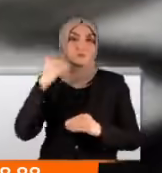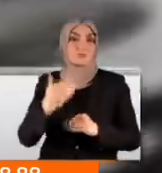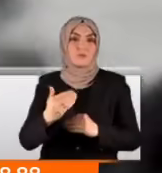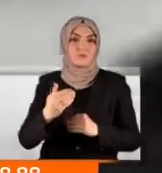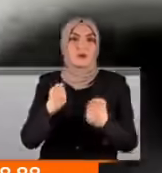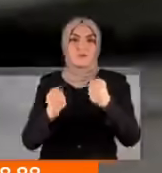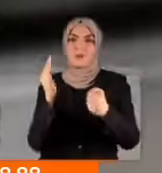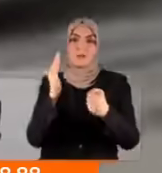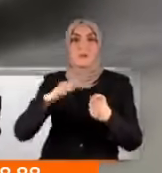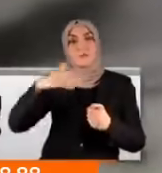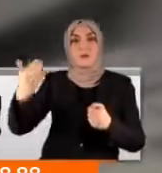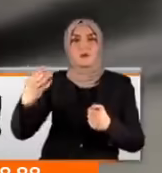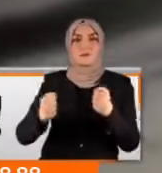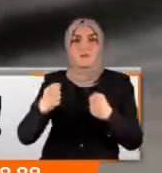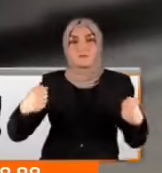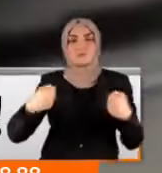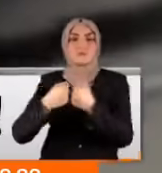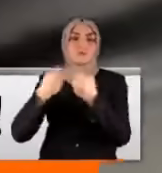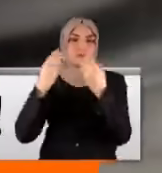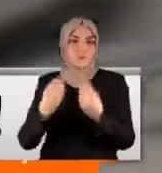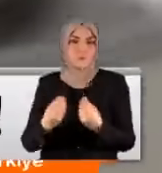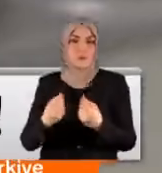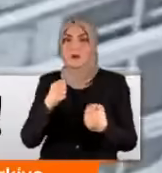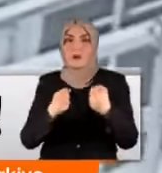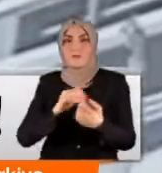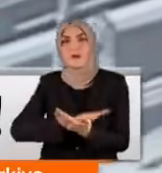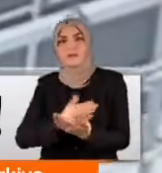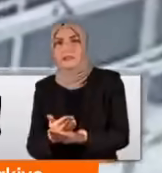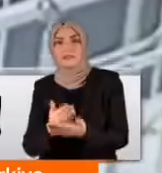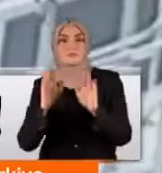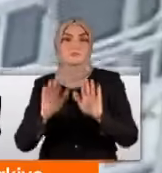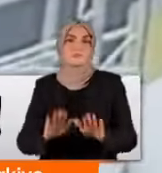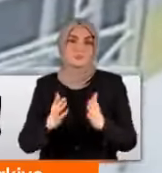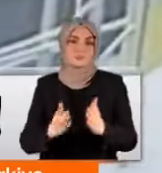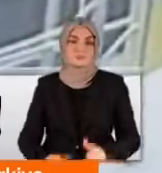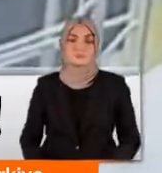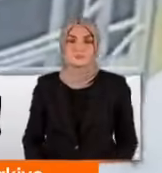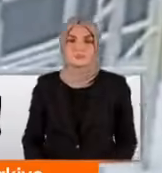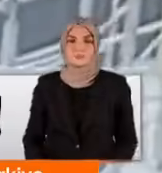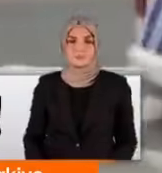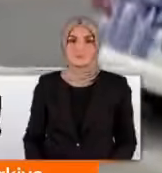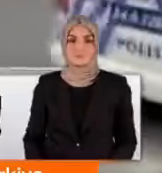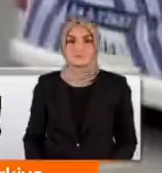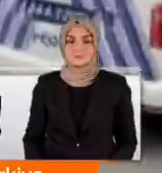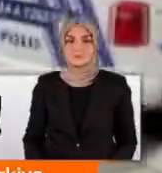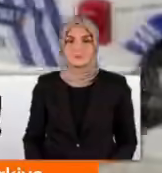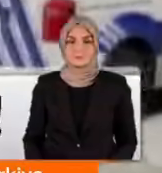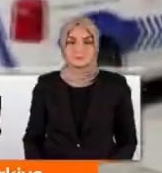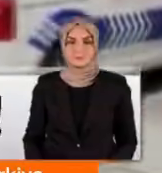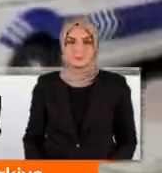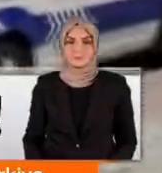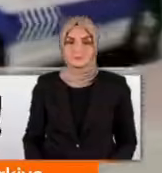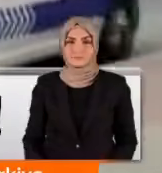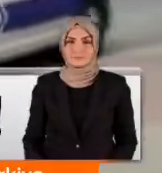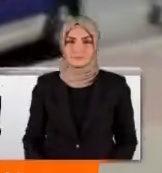seyir halindeki başka bir otomobile çarptı araçsa yan yatarak durabildi adam geliyor kurtarmaya gibi